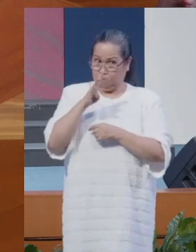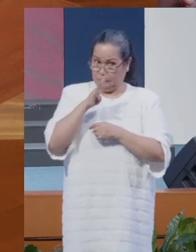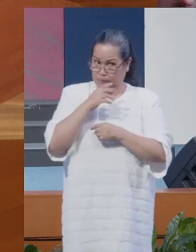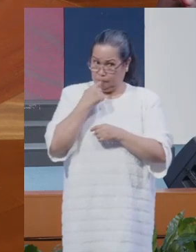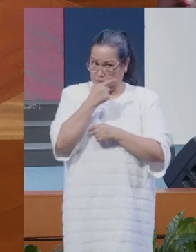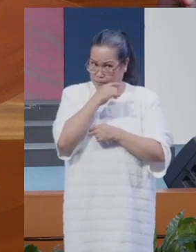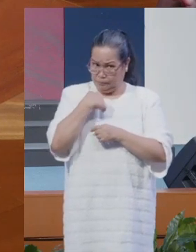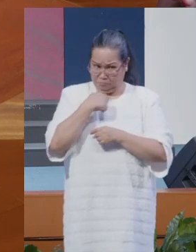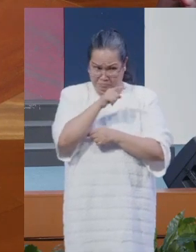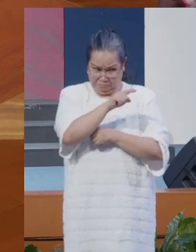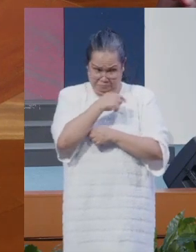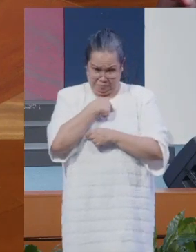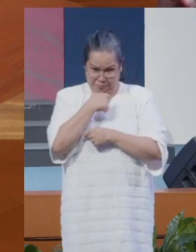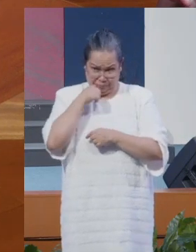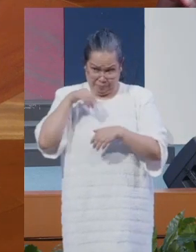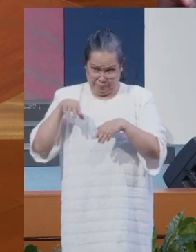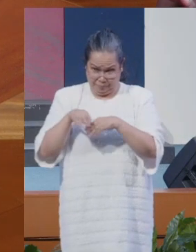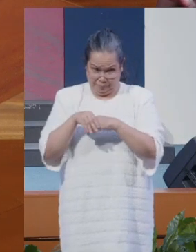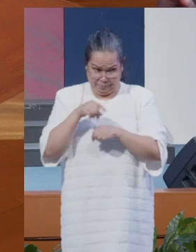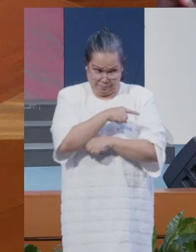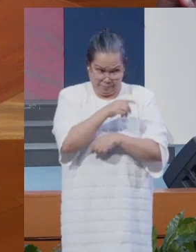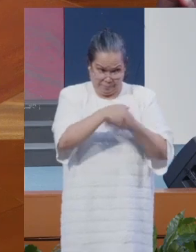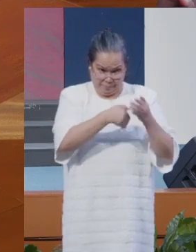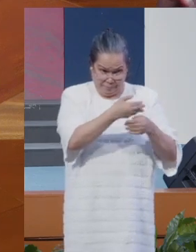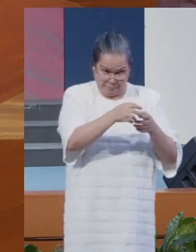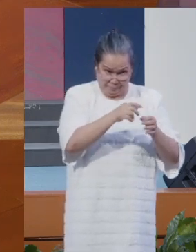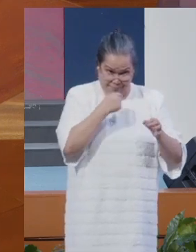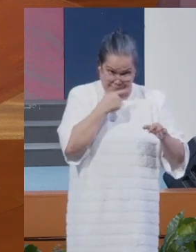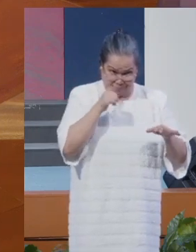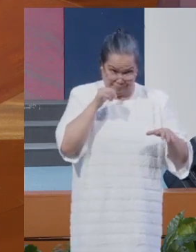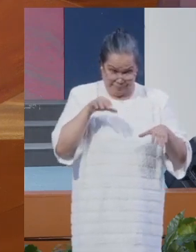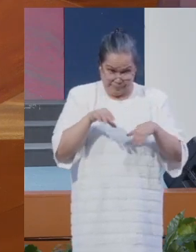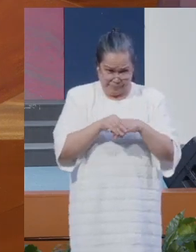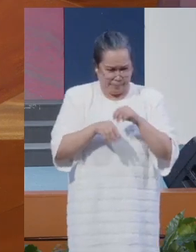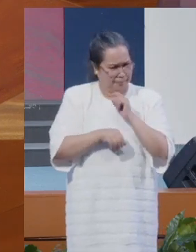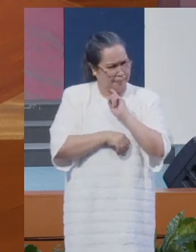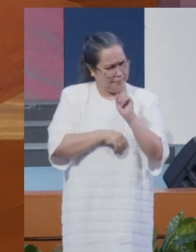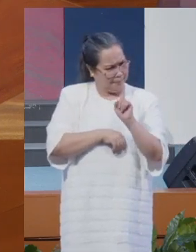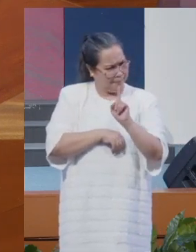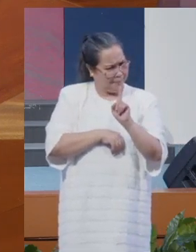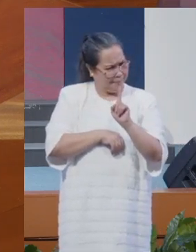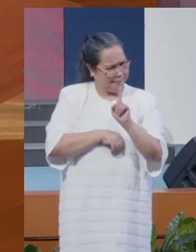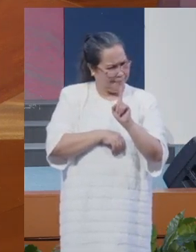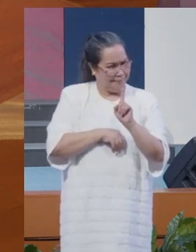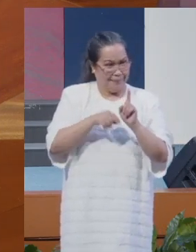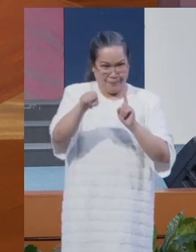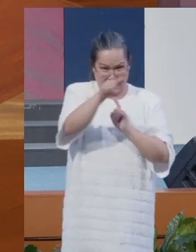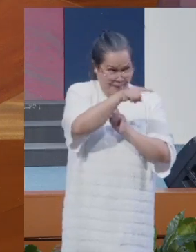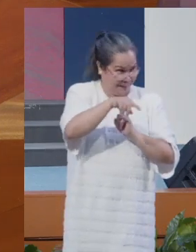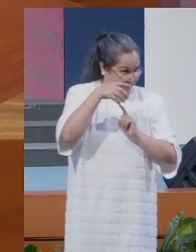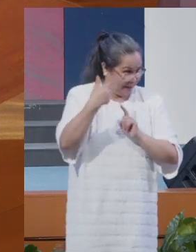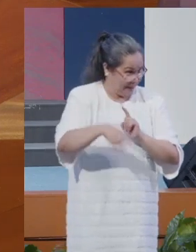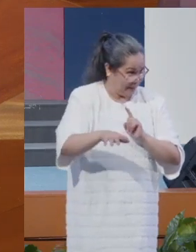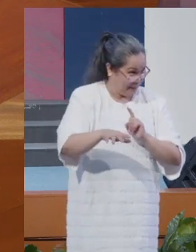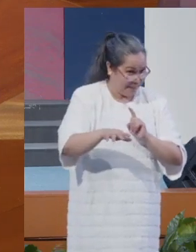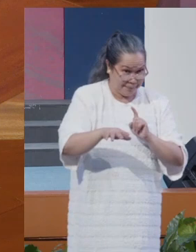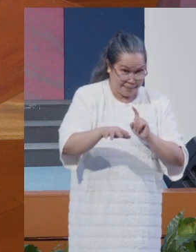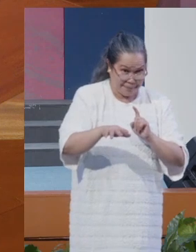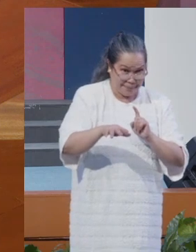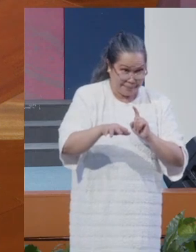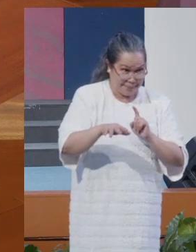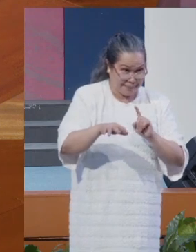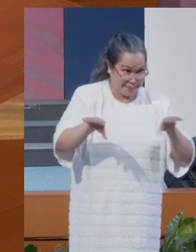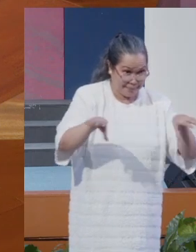guests fast while the bridegroom is with them?'" Ewan ko sa inyo, wala pa siguro tayong napuntahan na kasalan na nagluluksa ang mga